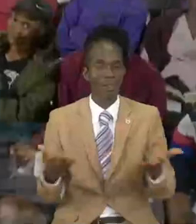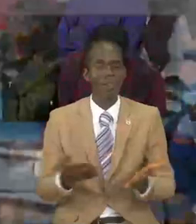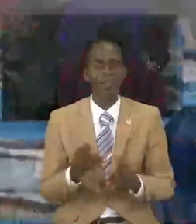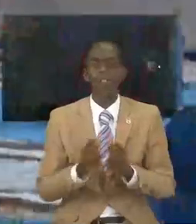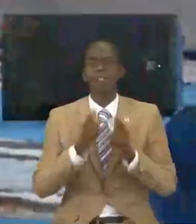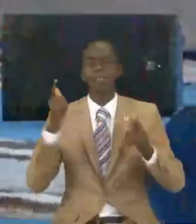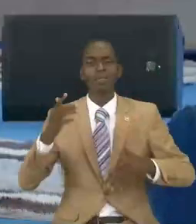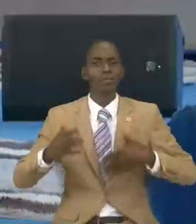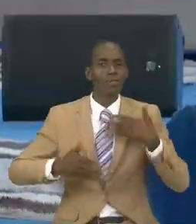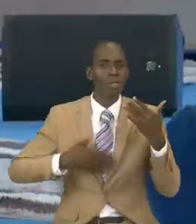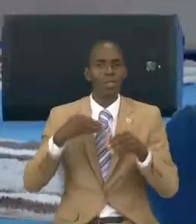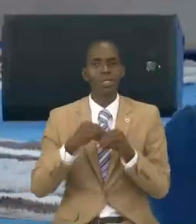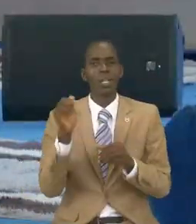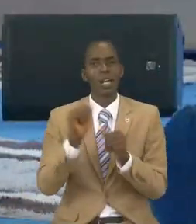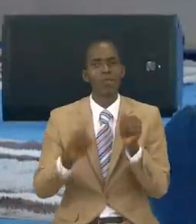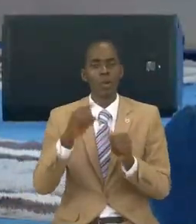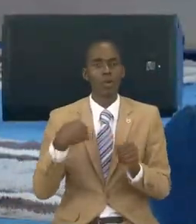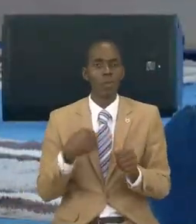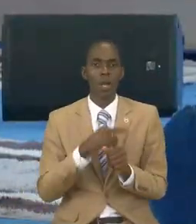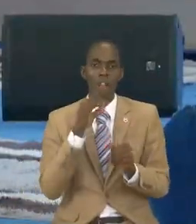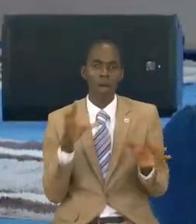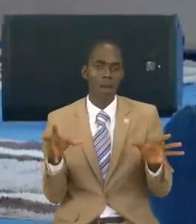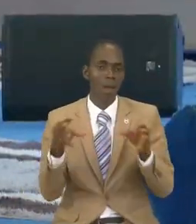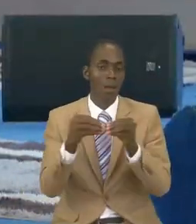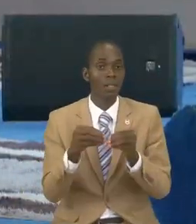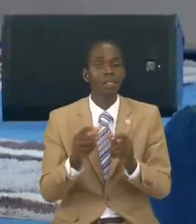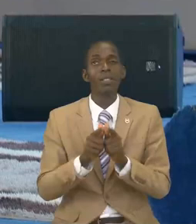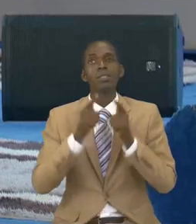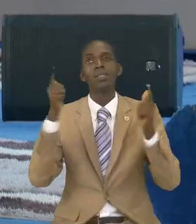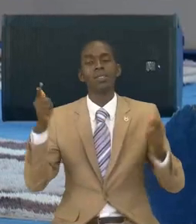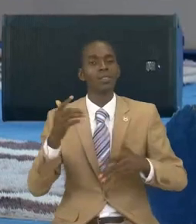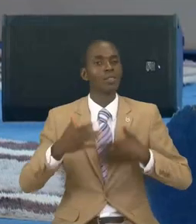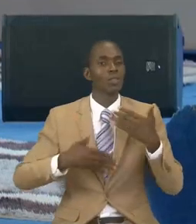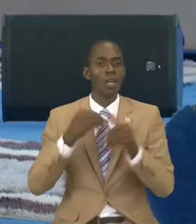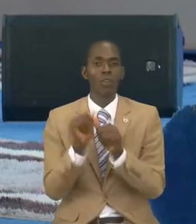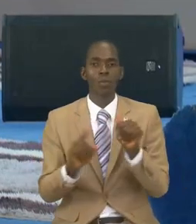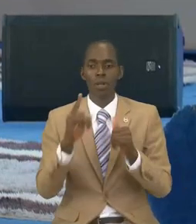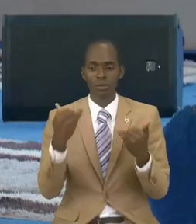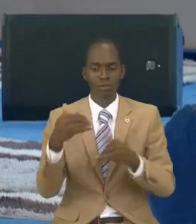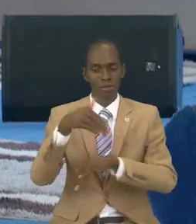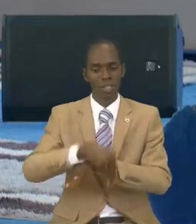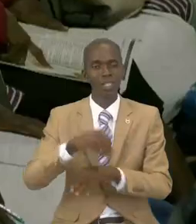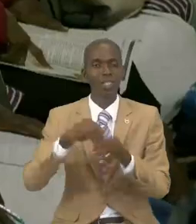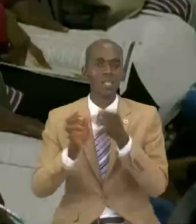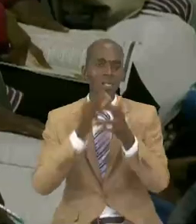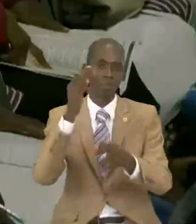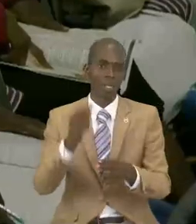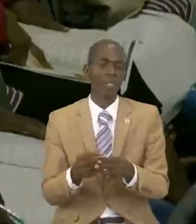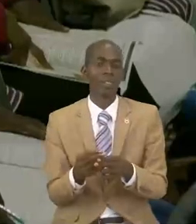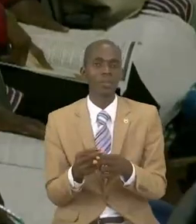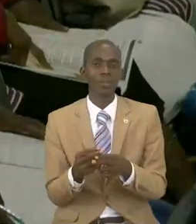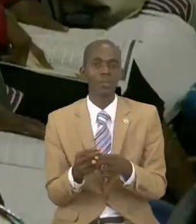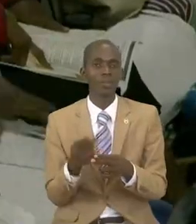les villes et les assemblées où nous sommes rassemblés. Une grande joie partout ce soir au nom de